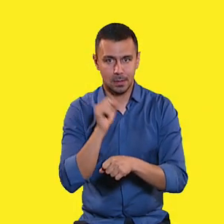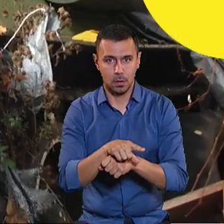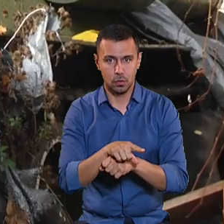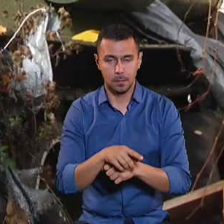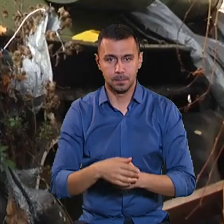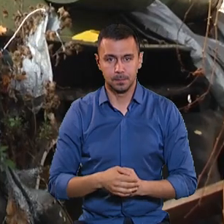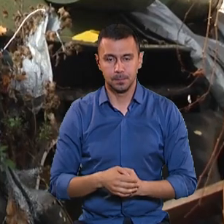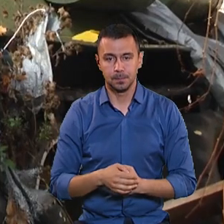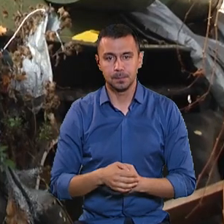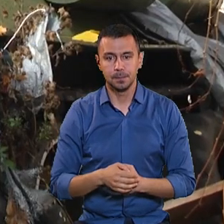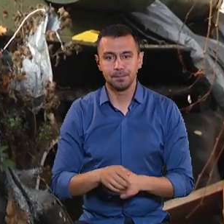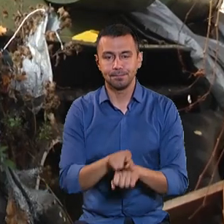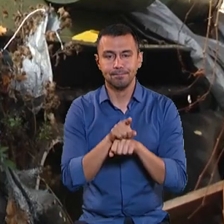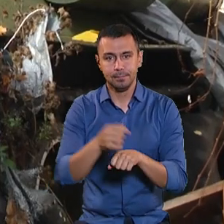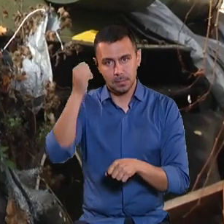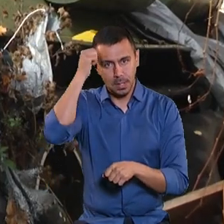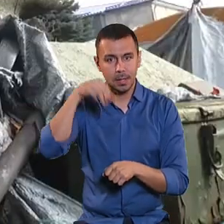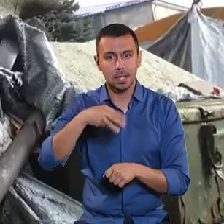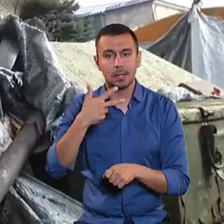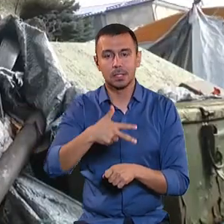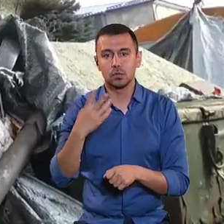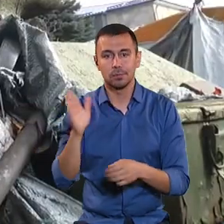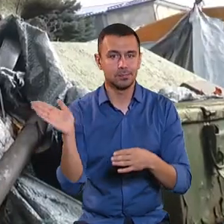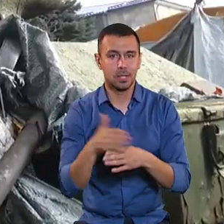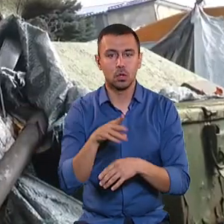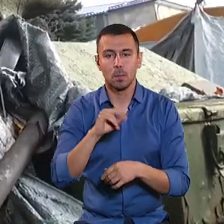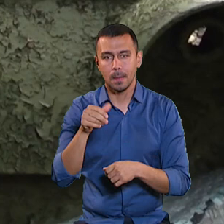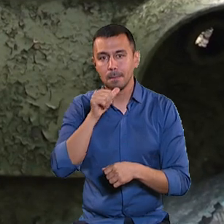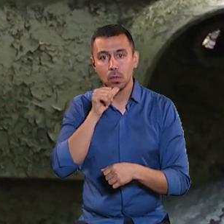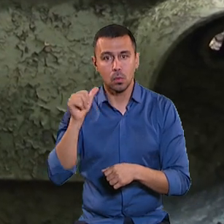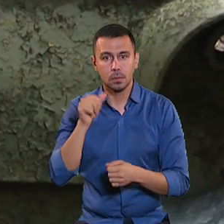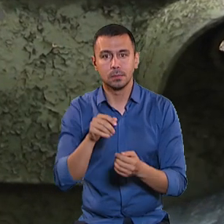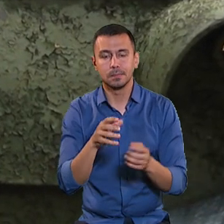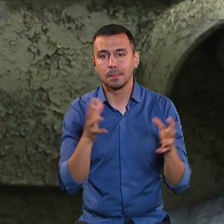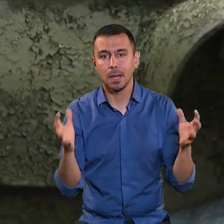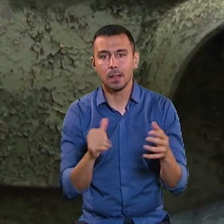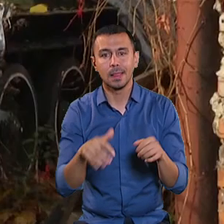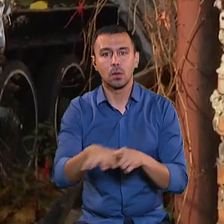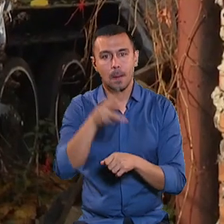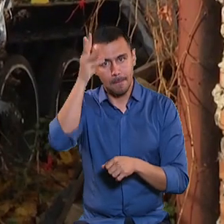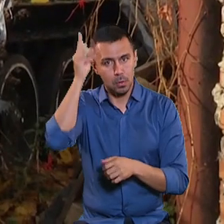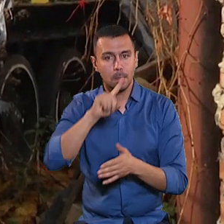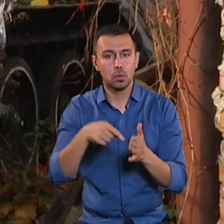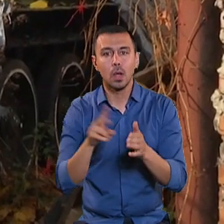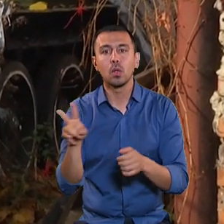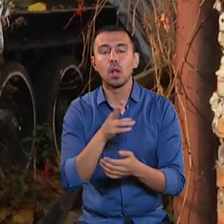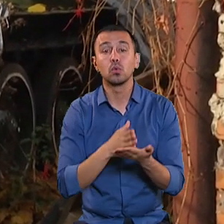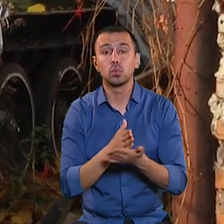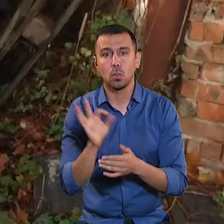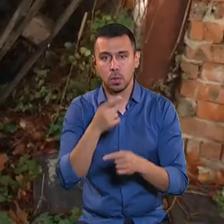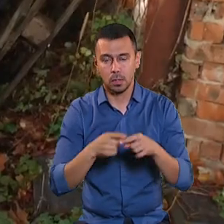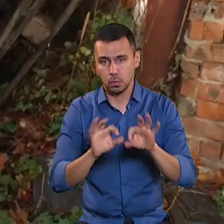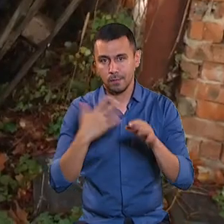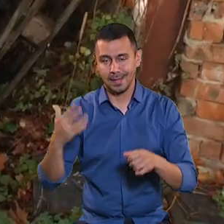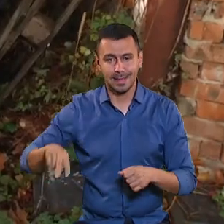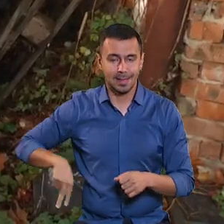призначення танк пам'ятник т-34 демонтований у листопаді минулого року зберігають на території Хмельницької міської ритуальної служби Про це розповів